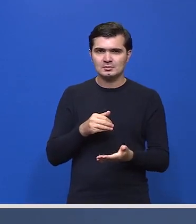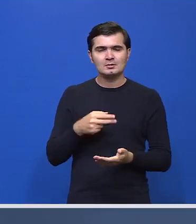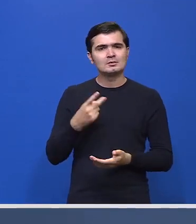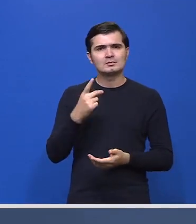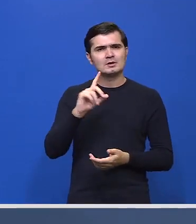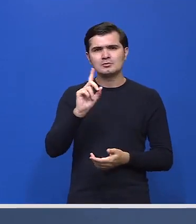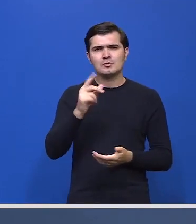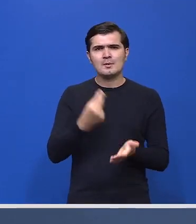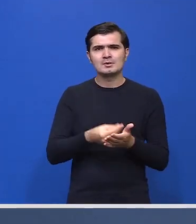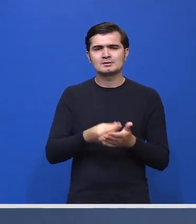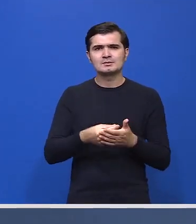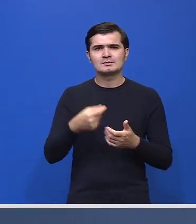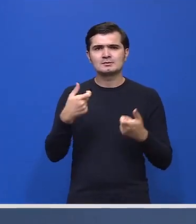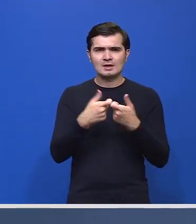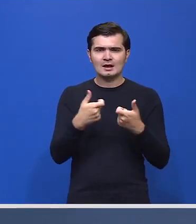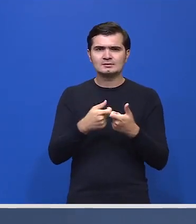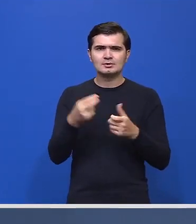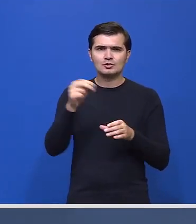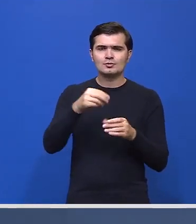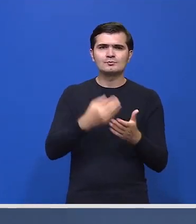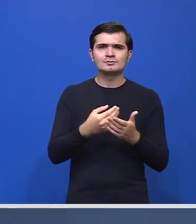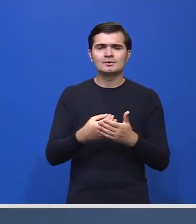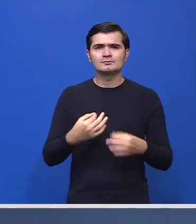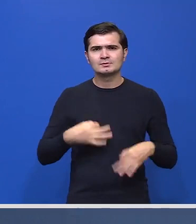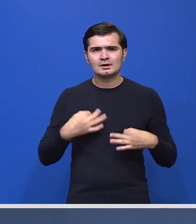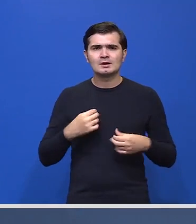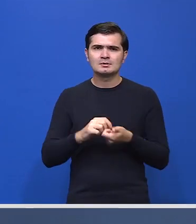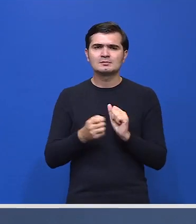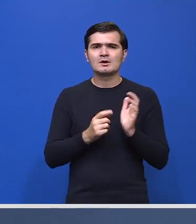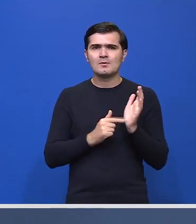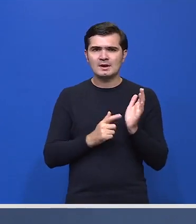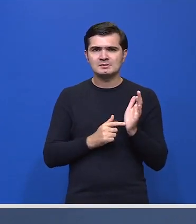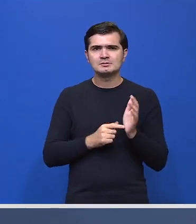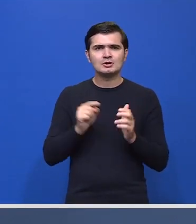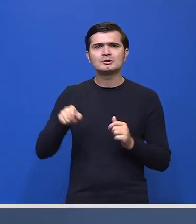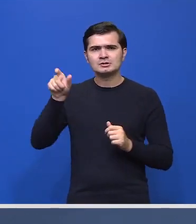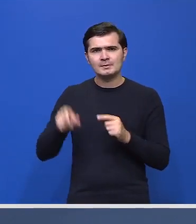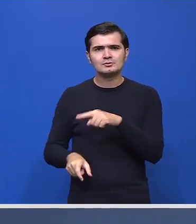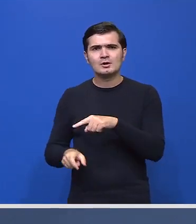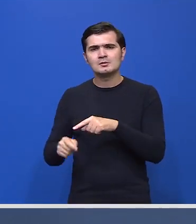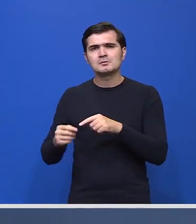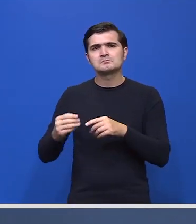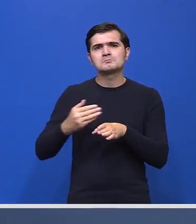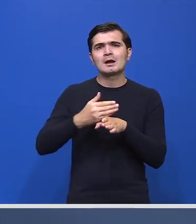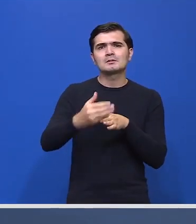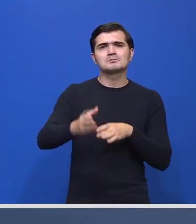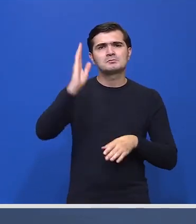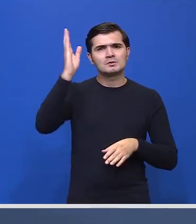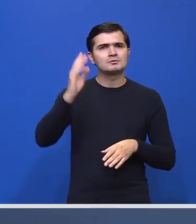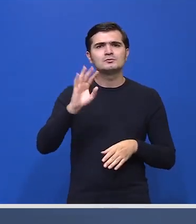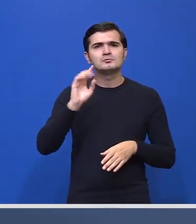fără a plăti taxe și contribuții aferente sănătății sau pensiilor. Aceste persoane, ulterior, fiind lipsite de drepturi